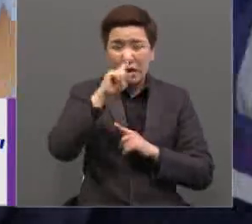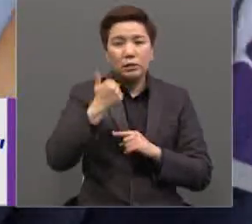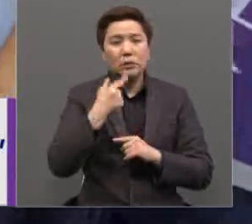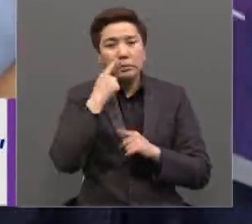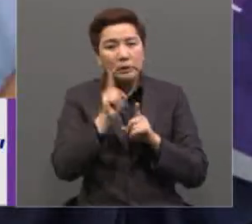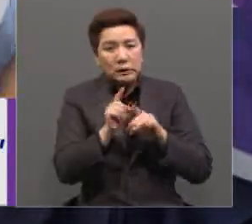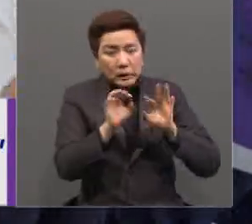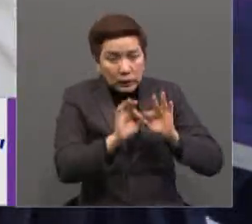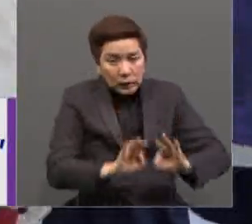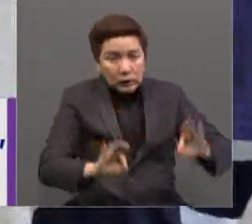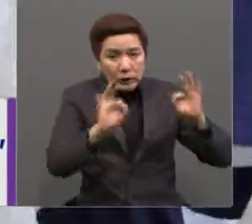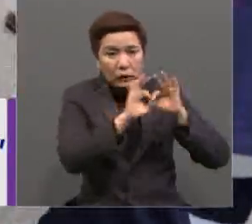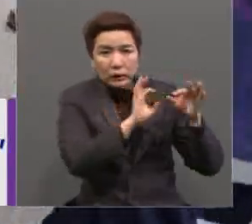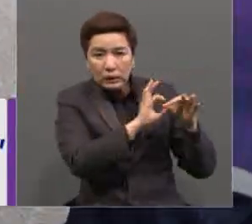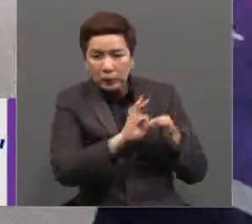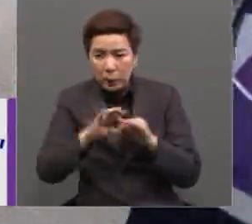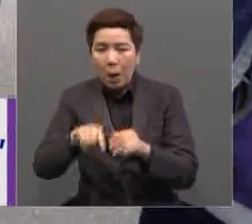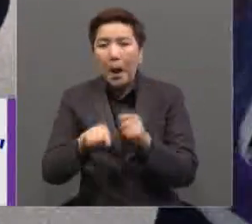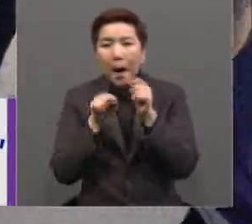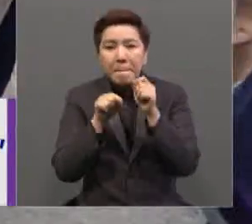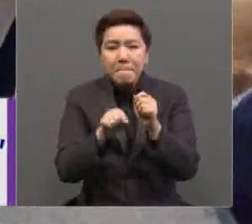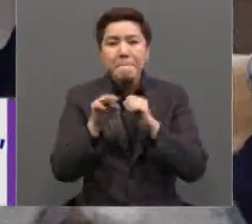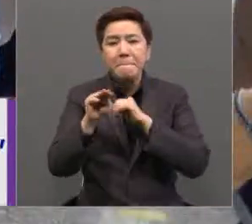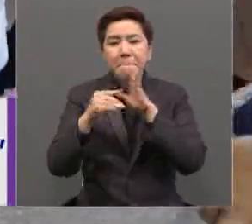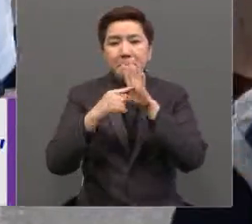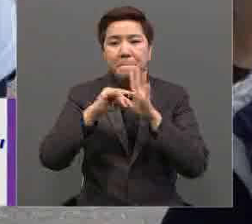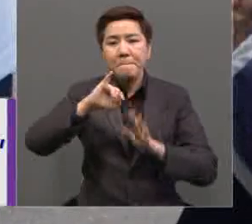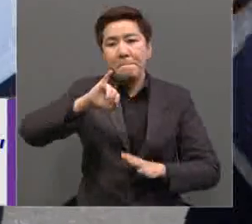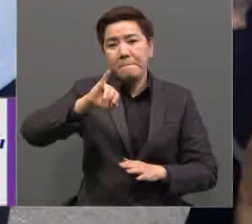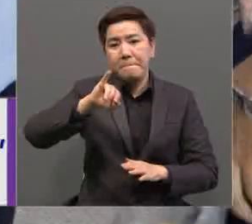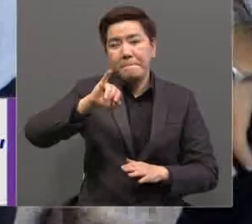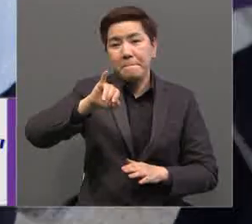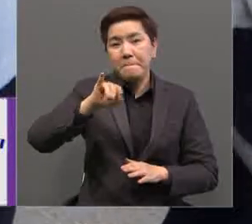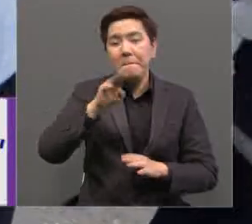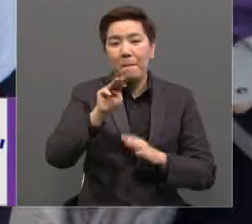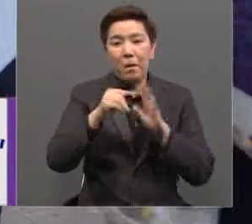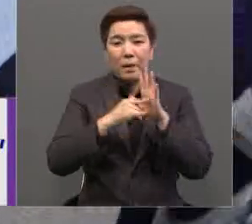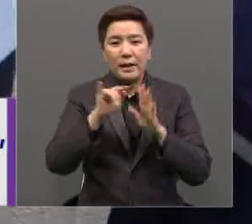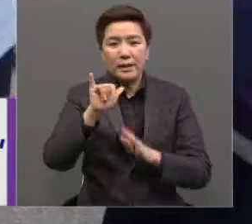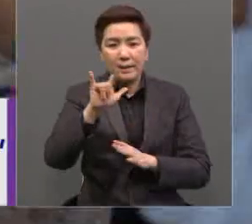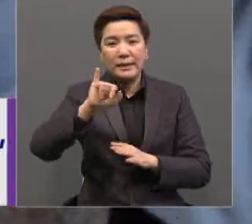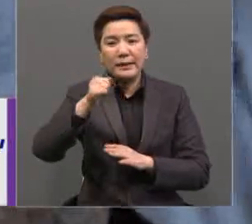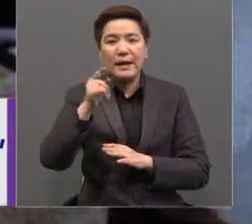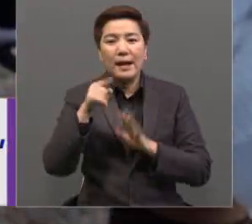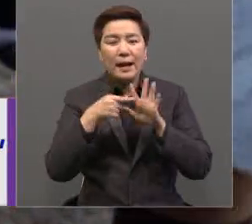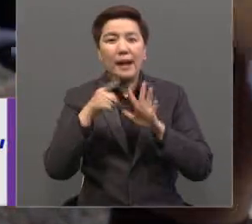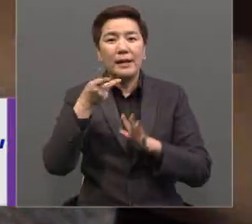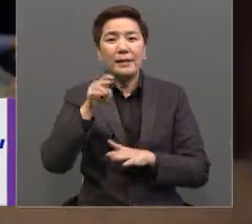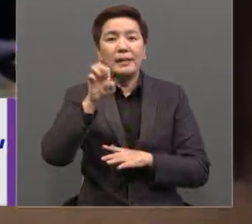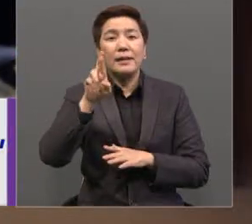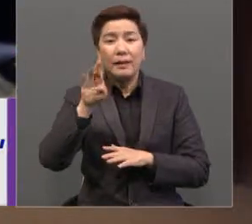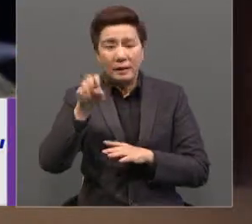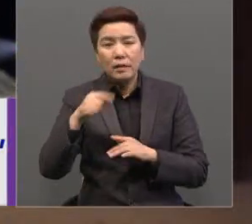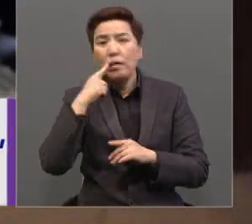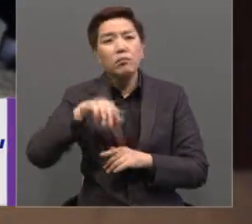ซึ่งมีความสำคัญต่อชาวอำเภอมัญจาคีรีแล้วก็ยังมีการนี่ค่ะตั้งโต๊ะเนี่ยนะคะตั้งโต๊ะที่เห็นนี่คือให้ลงชื่อ